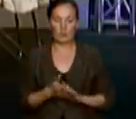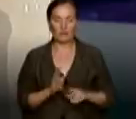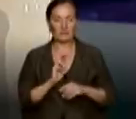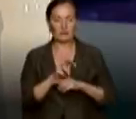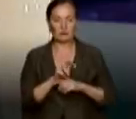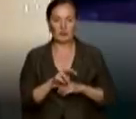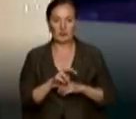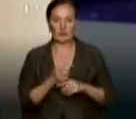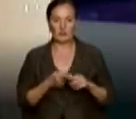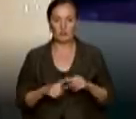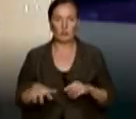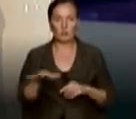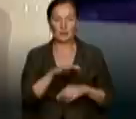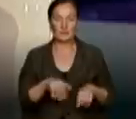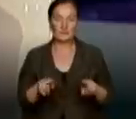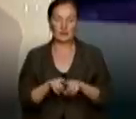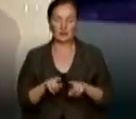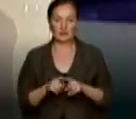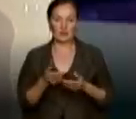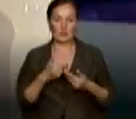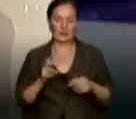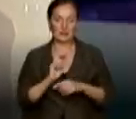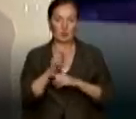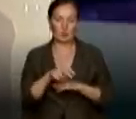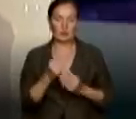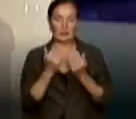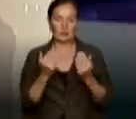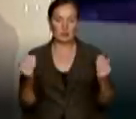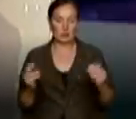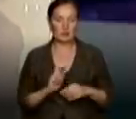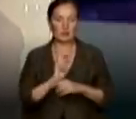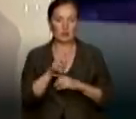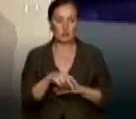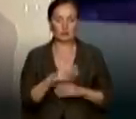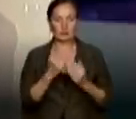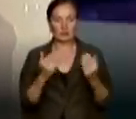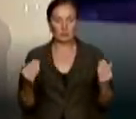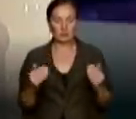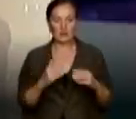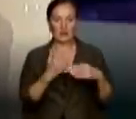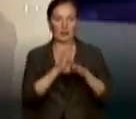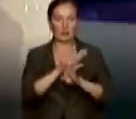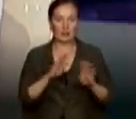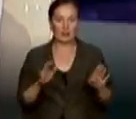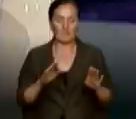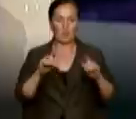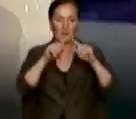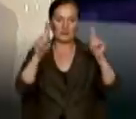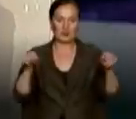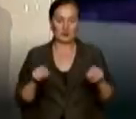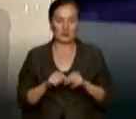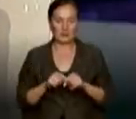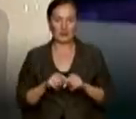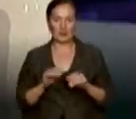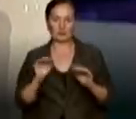об'єкту. Так само, як ми заходимо до музею. Ми розуміємо, що зайшовши до музею, ми не б'ємо там вітрини, не витягуємо експонати і так далі.